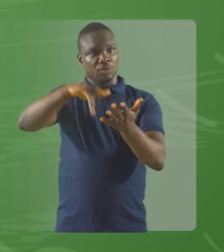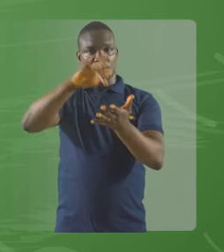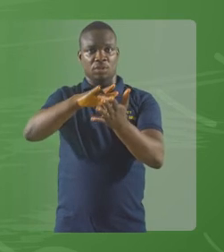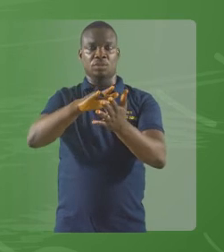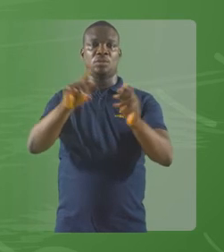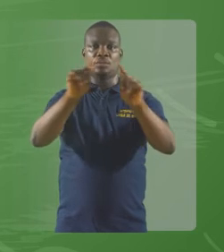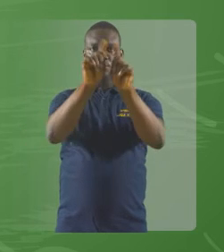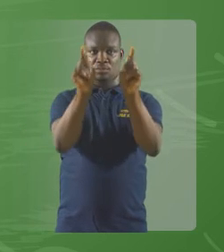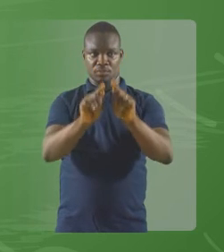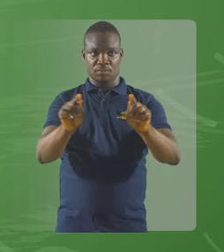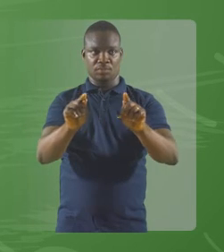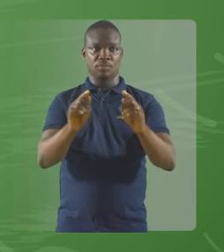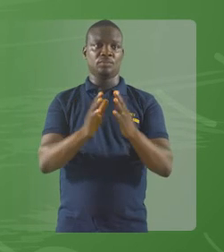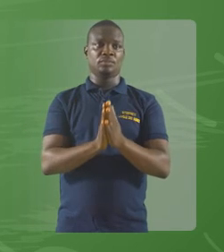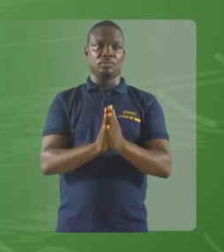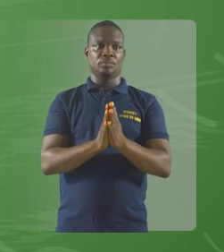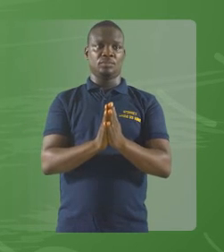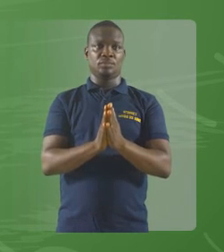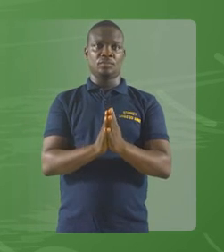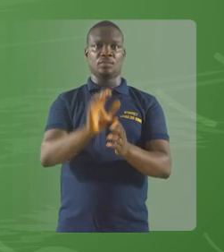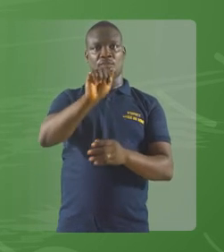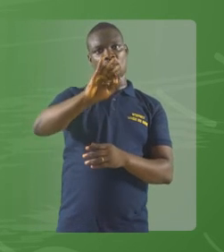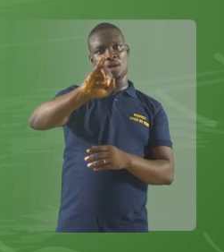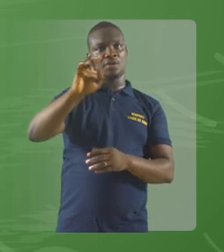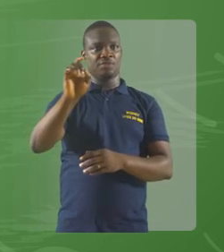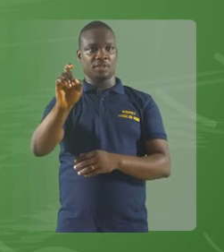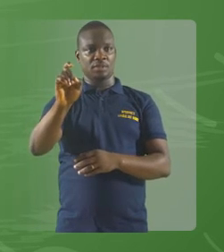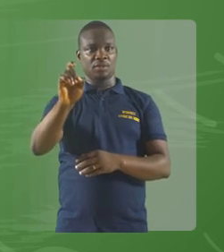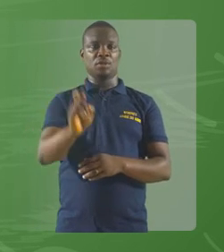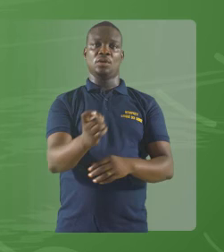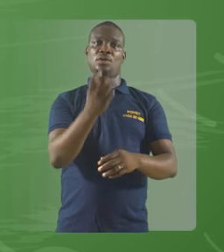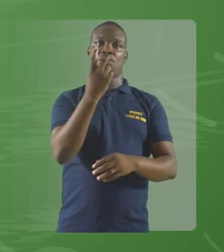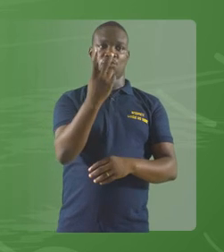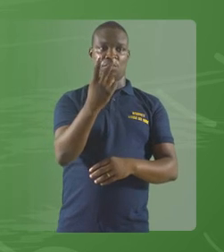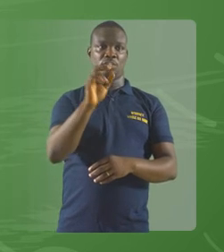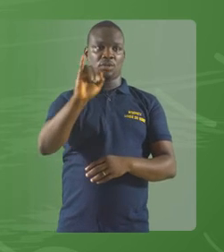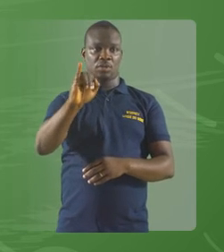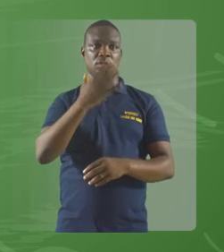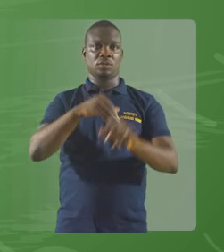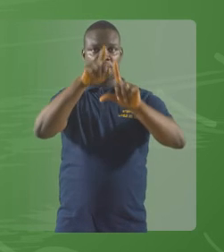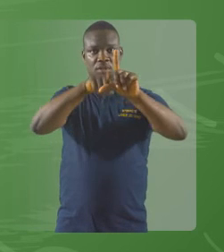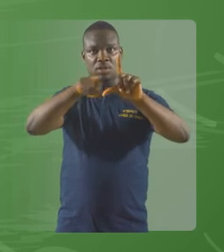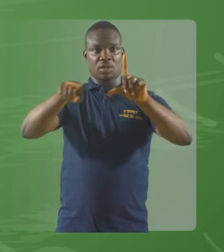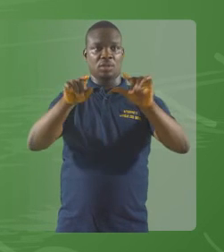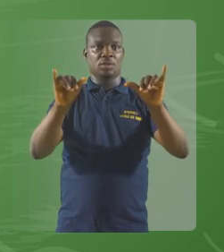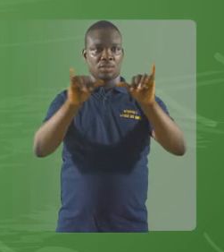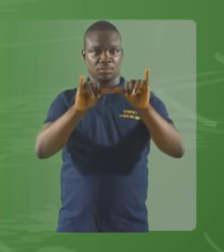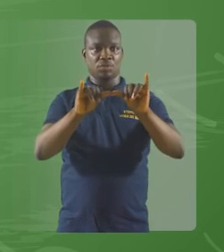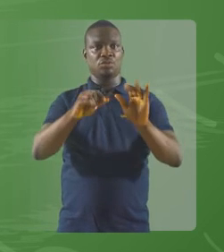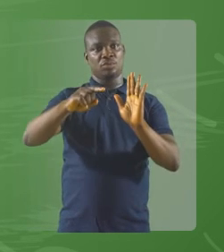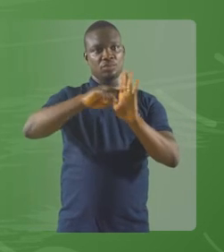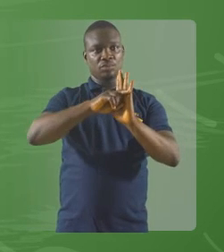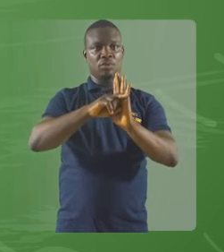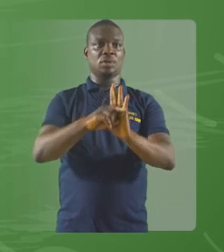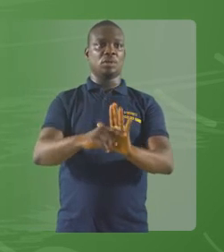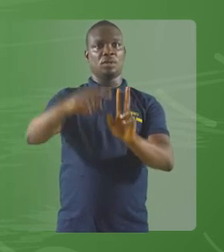oméga d'affixe 2i et d'angle de mesure moins